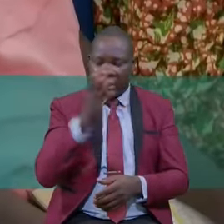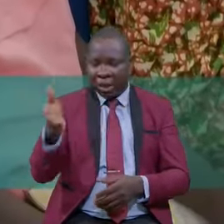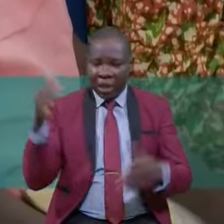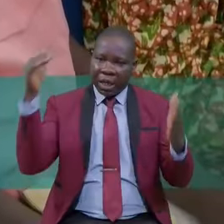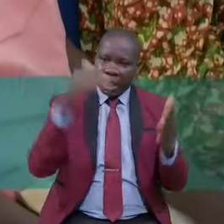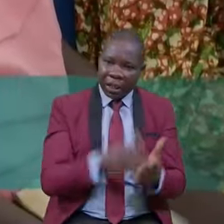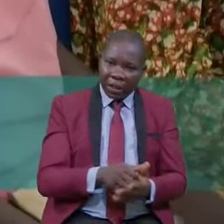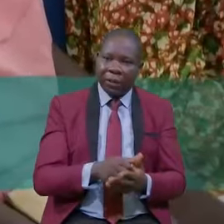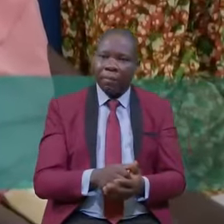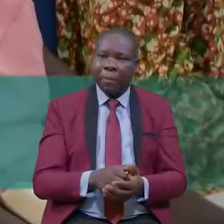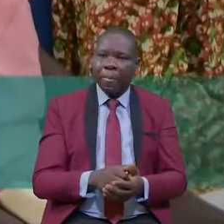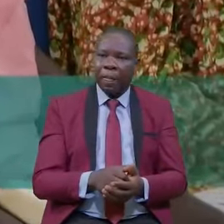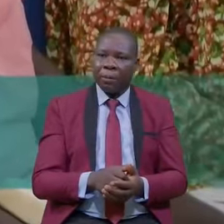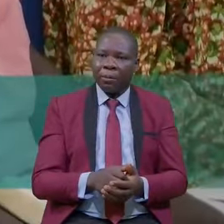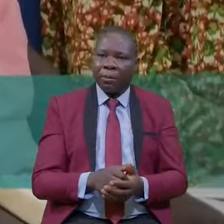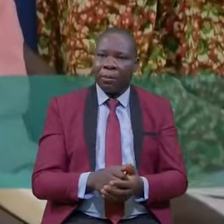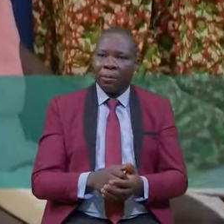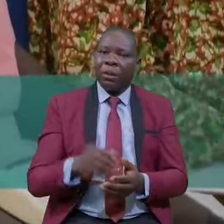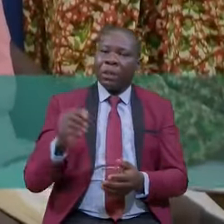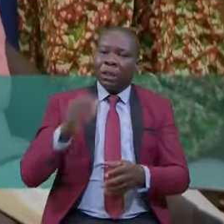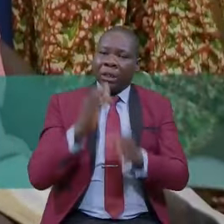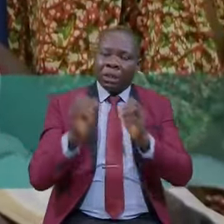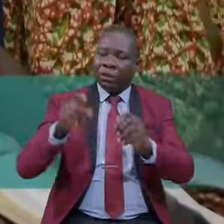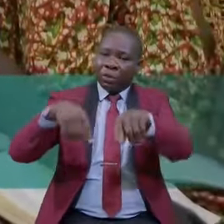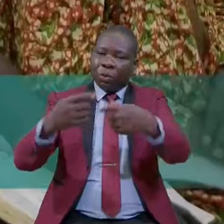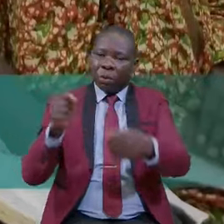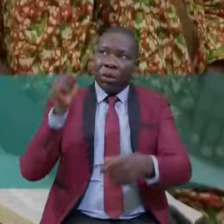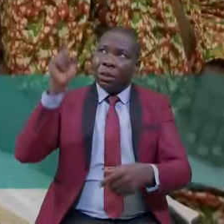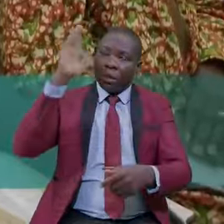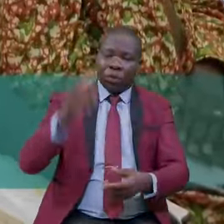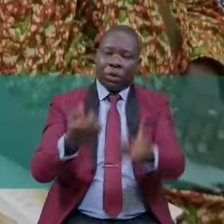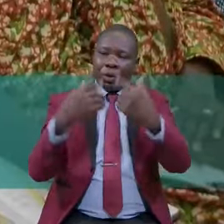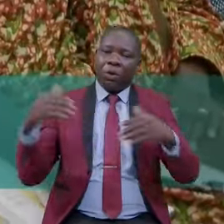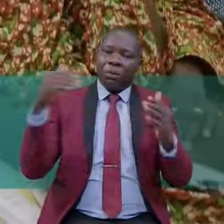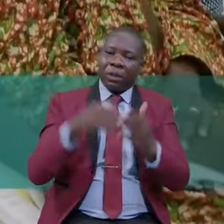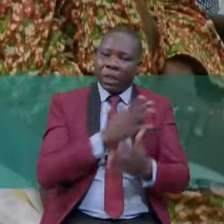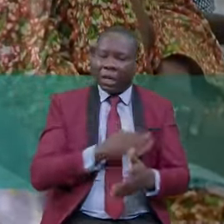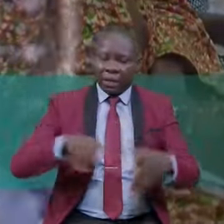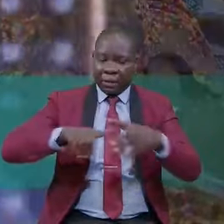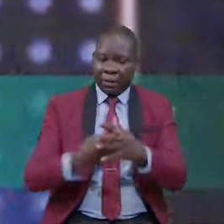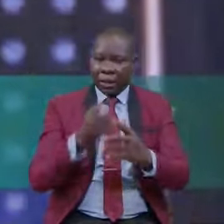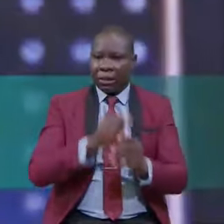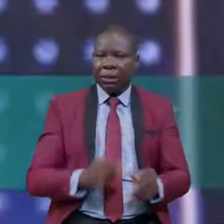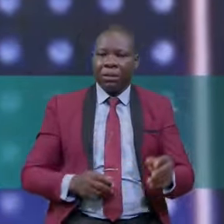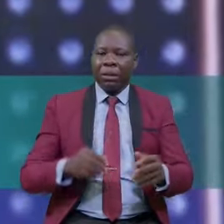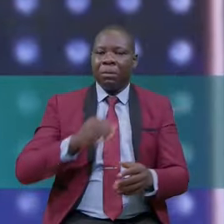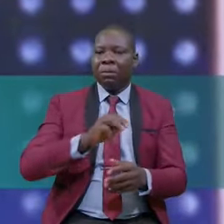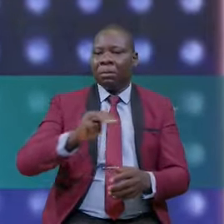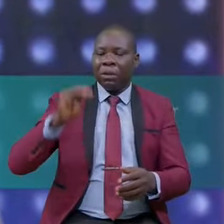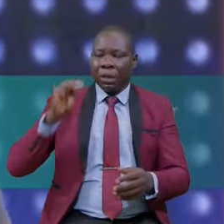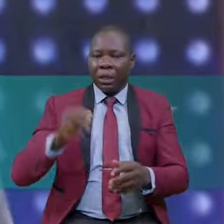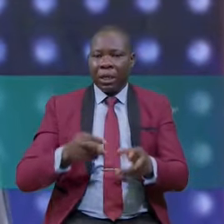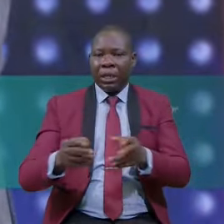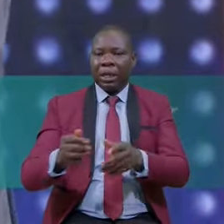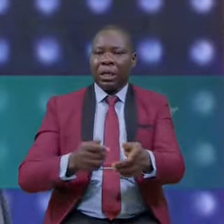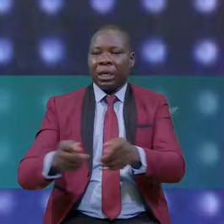pour régner et il établira son règne millénaire. Il règnera. Restaure